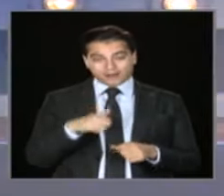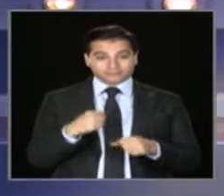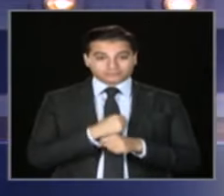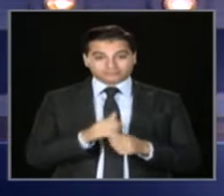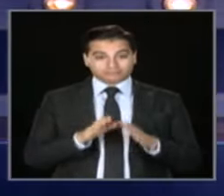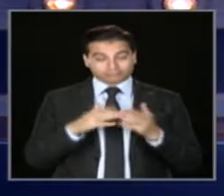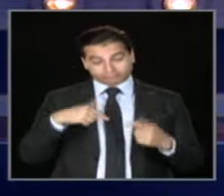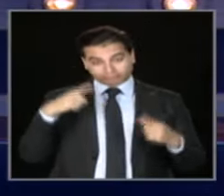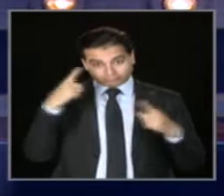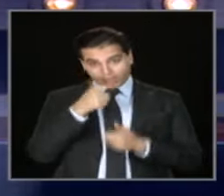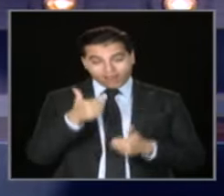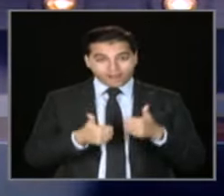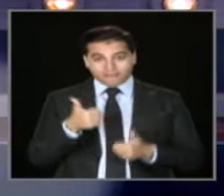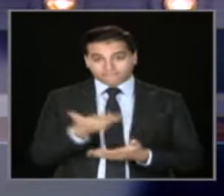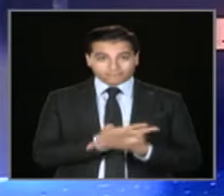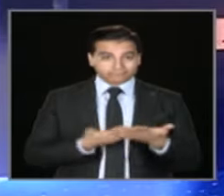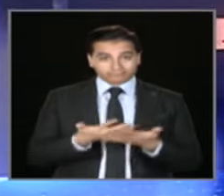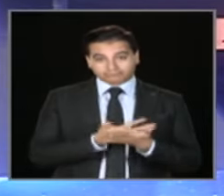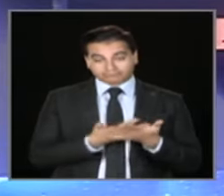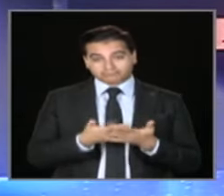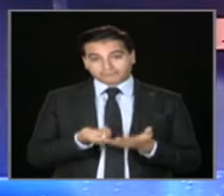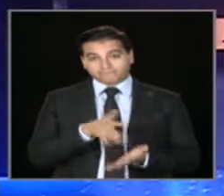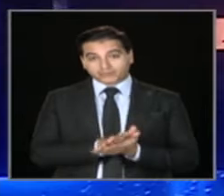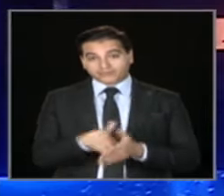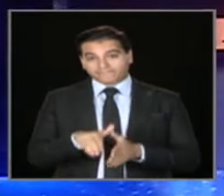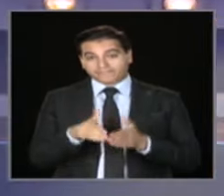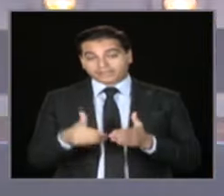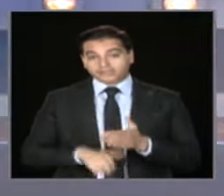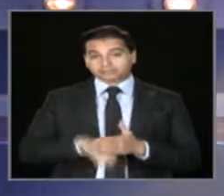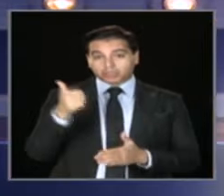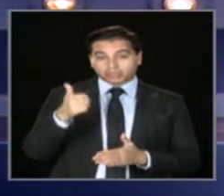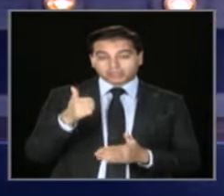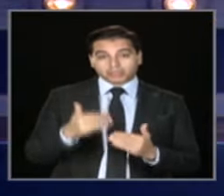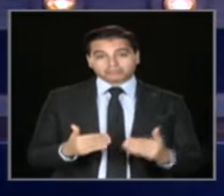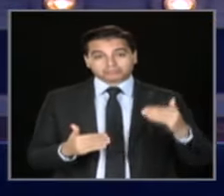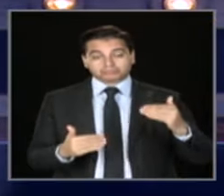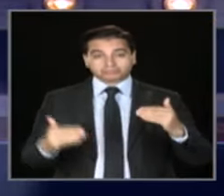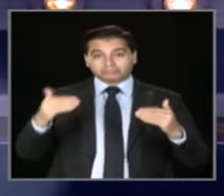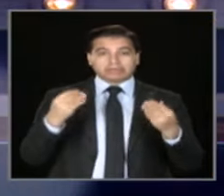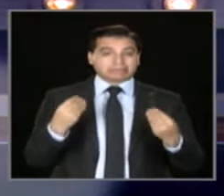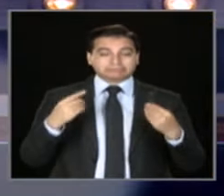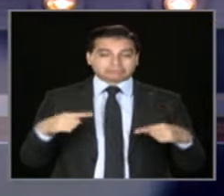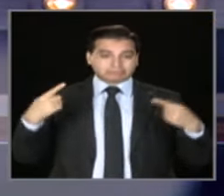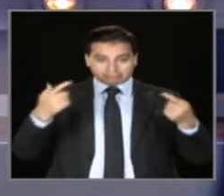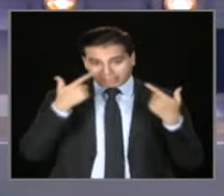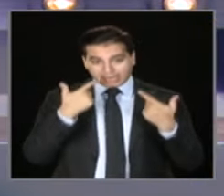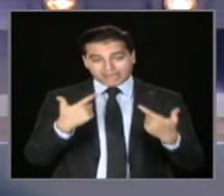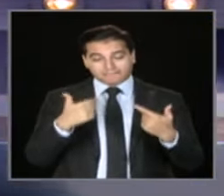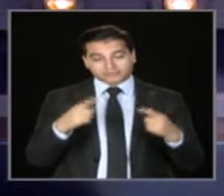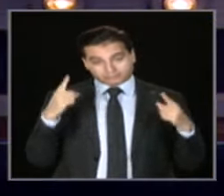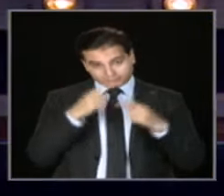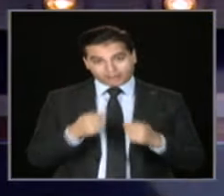كده ما بتقولش ان في اي فريق ممكن يتاهل بعد فوز مباراه فاللي